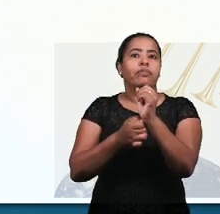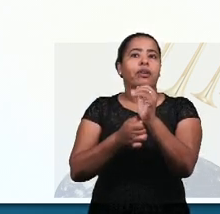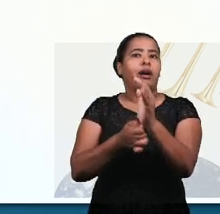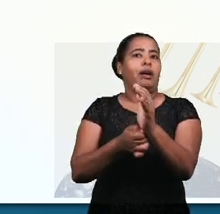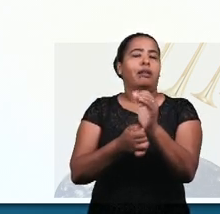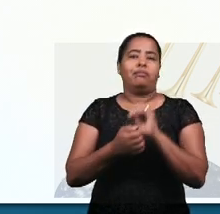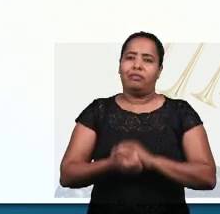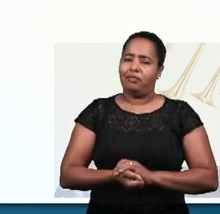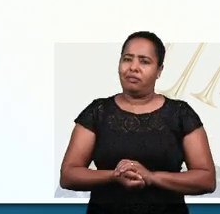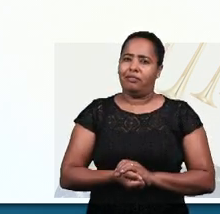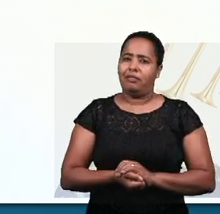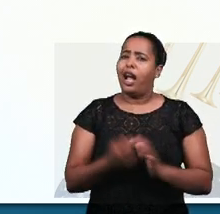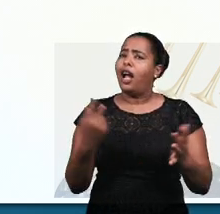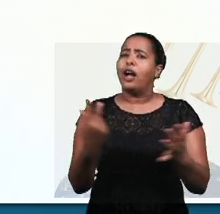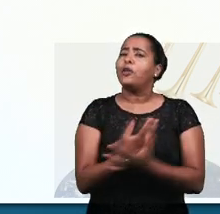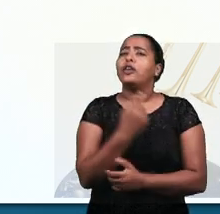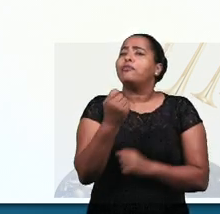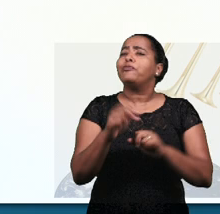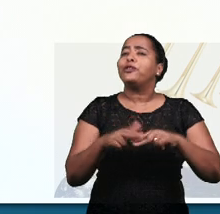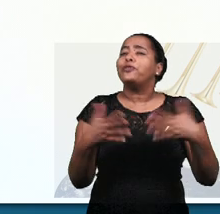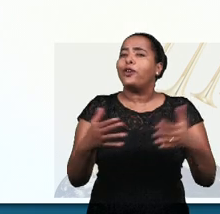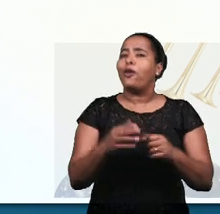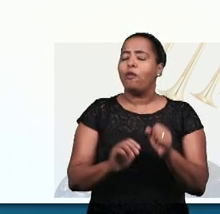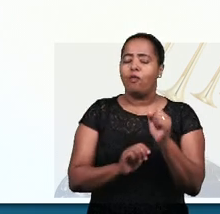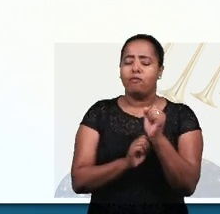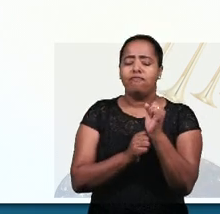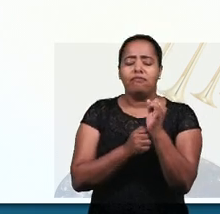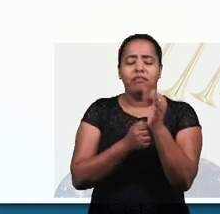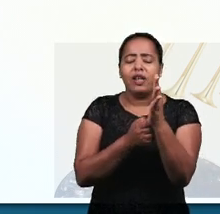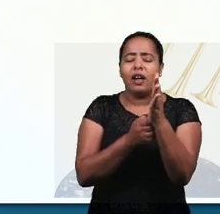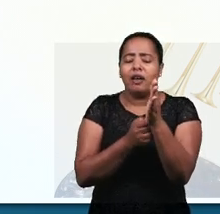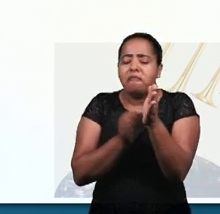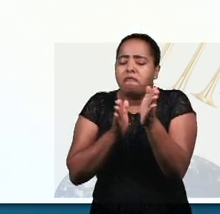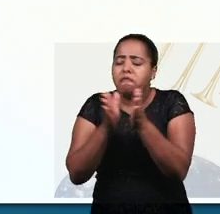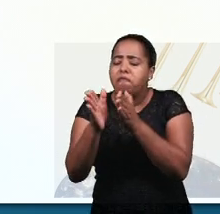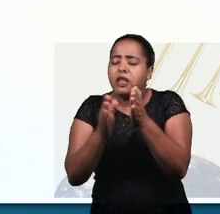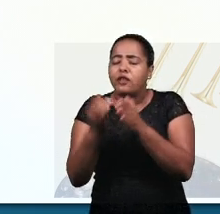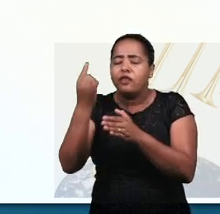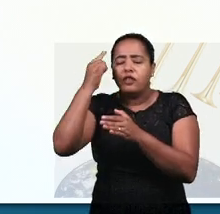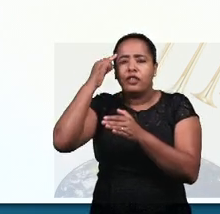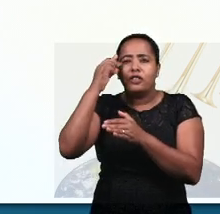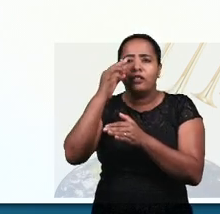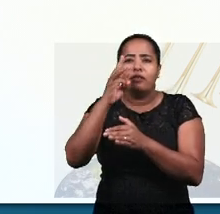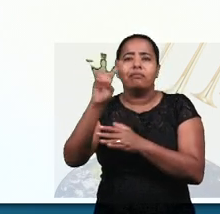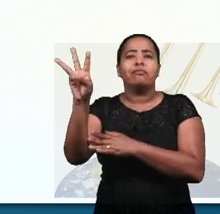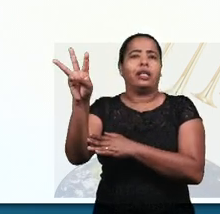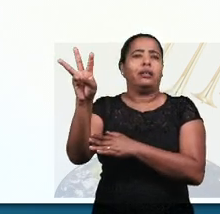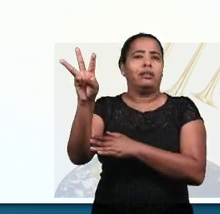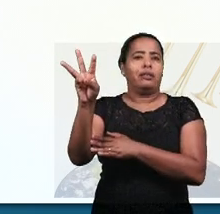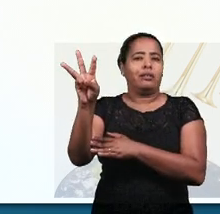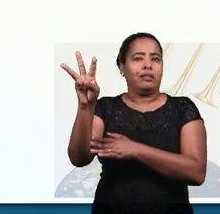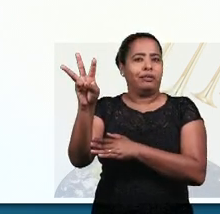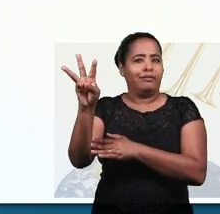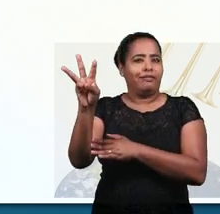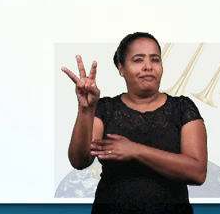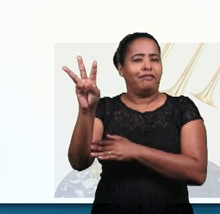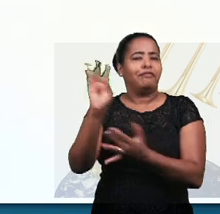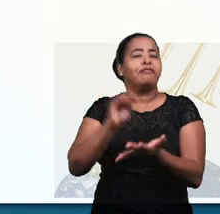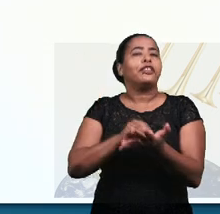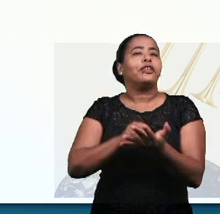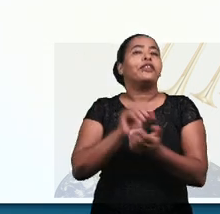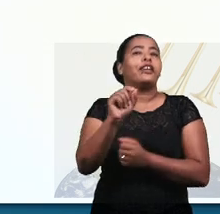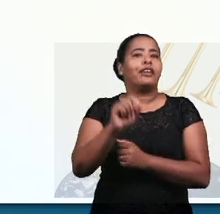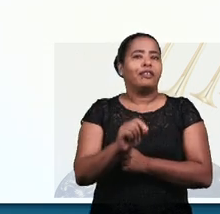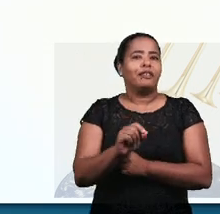qui a résulté le fait qu'ils n'ont pas réussi à déclarer l'énigme dans la période de 3 jours. Ça, c'est la question. Qu'est-ce